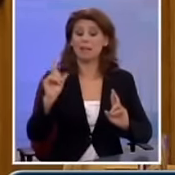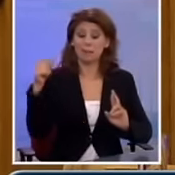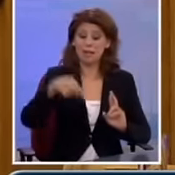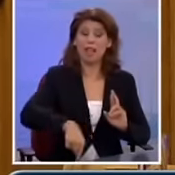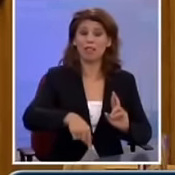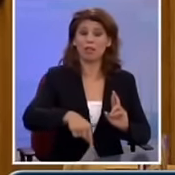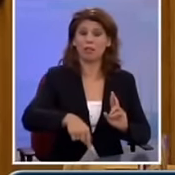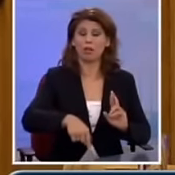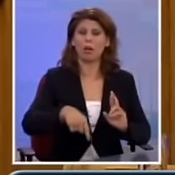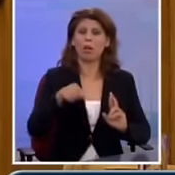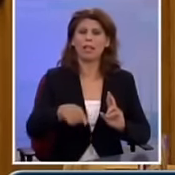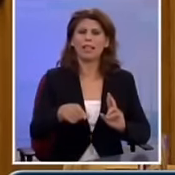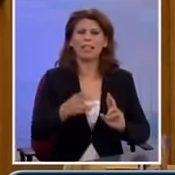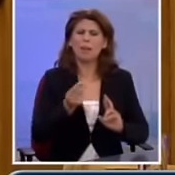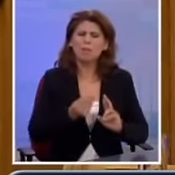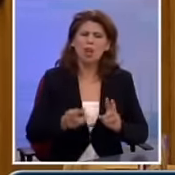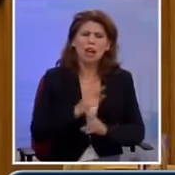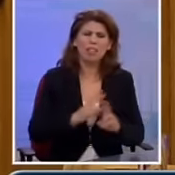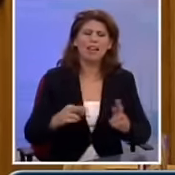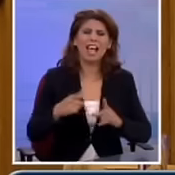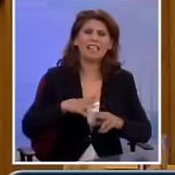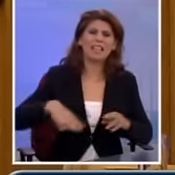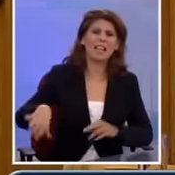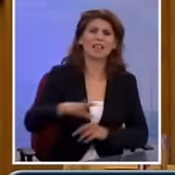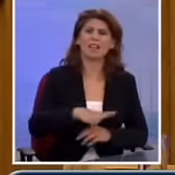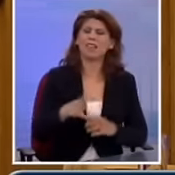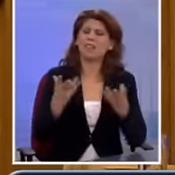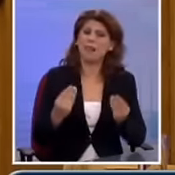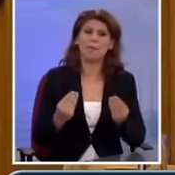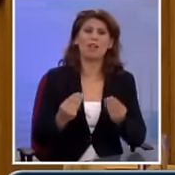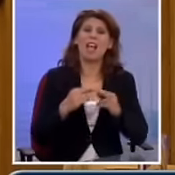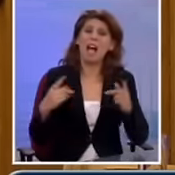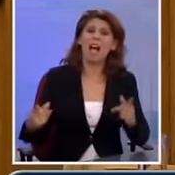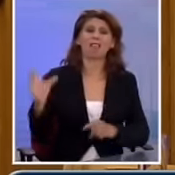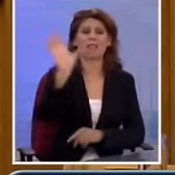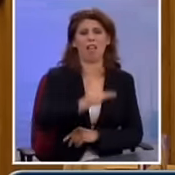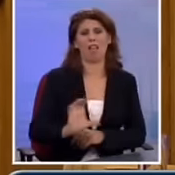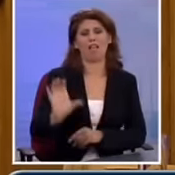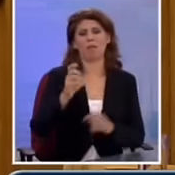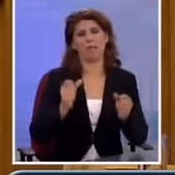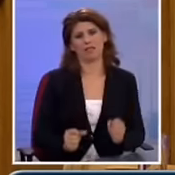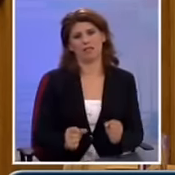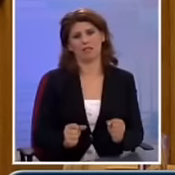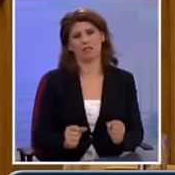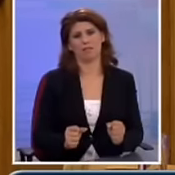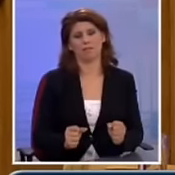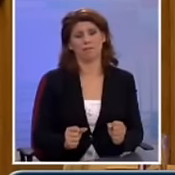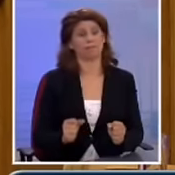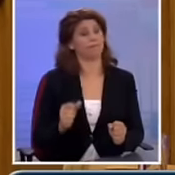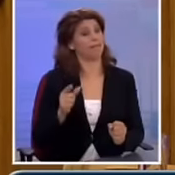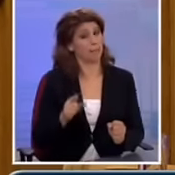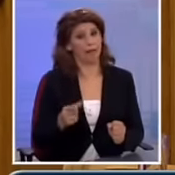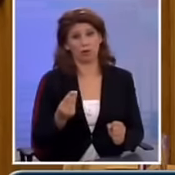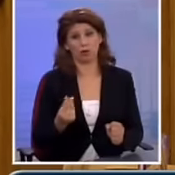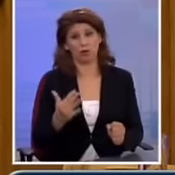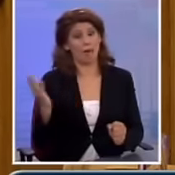σαφή, άκρος αντιλαϊκή, αλλά και εξαιρετικά αντιευρωπαϊκή στάση. Έτσι,